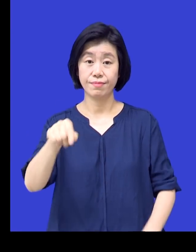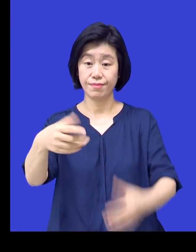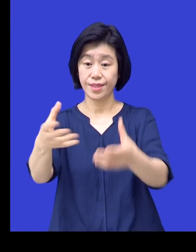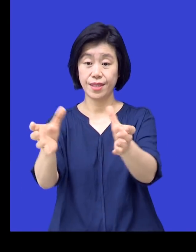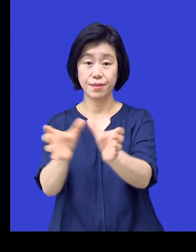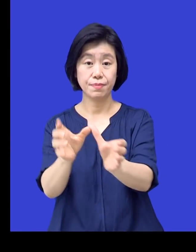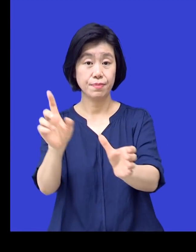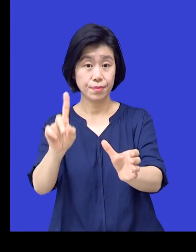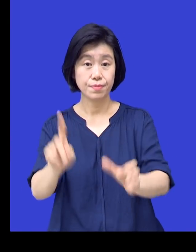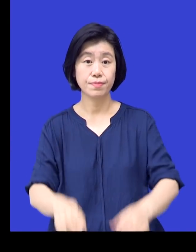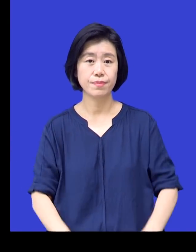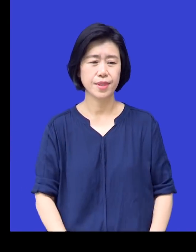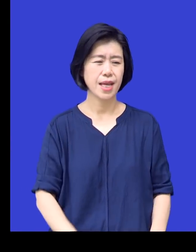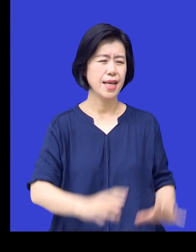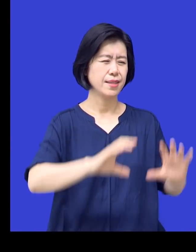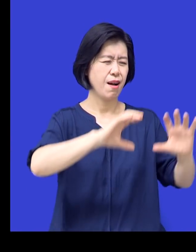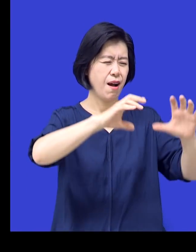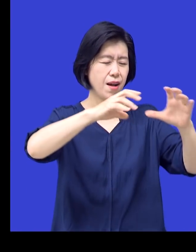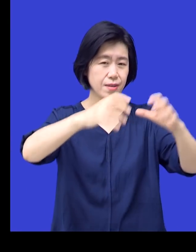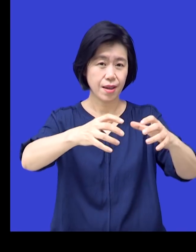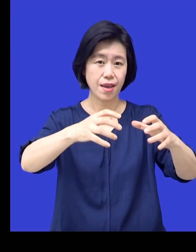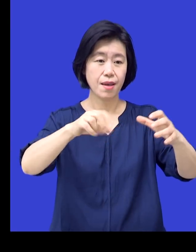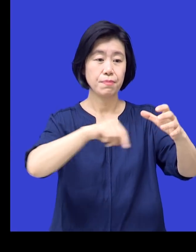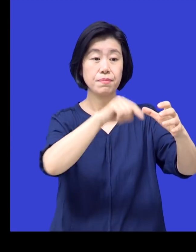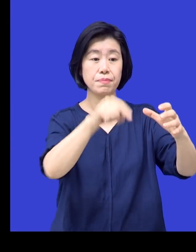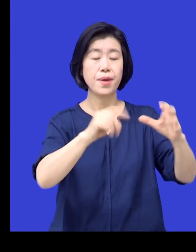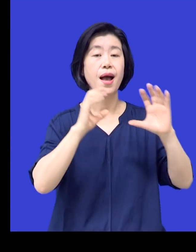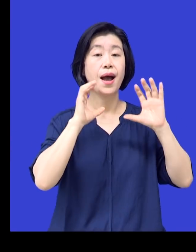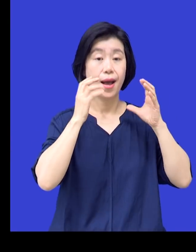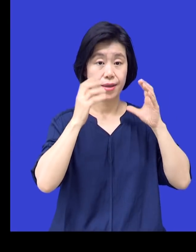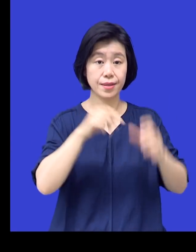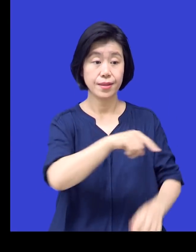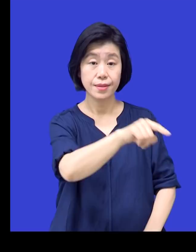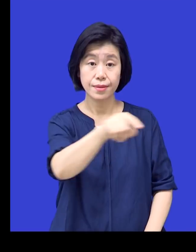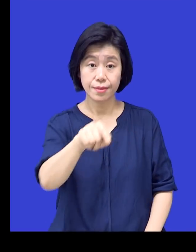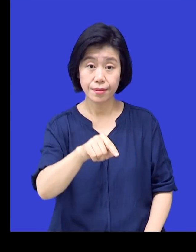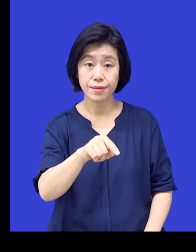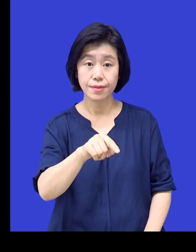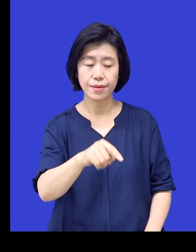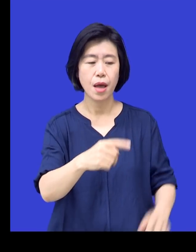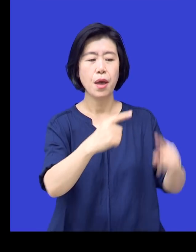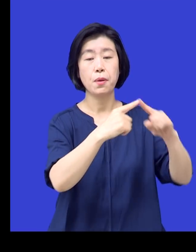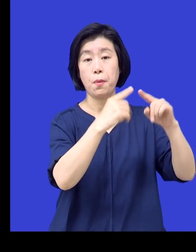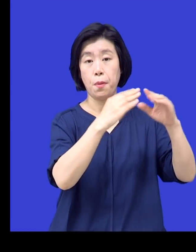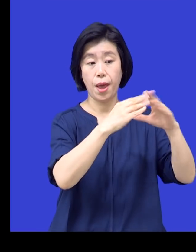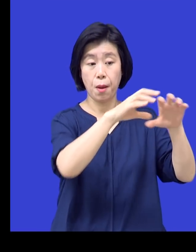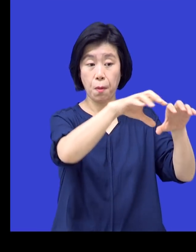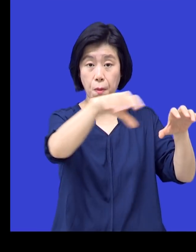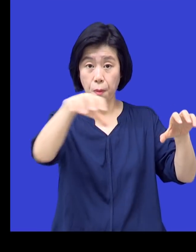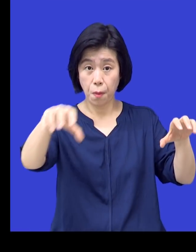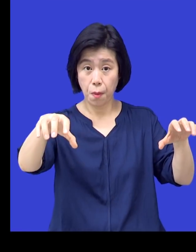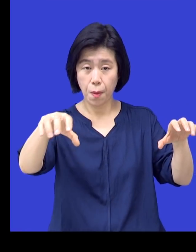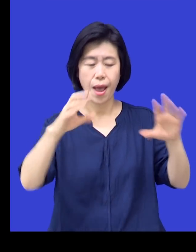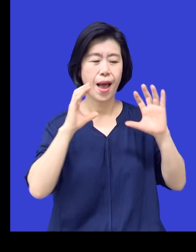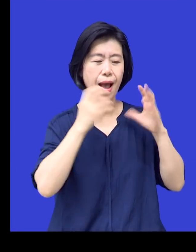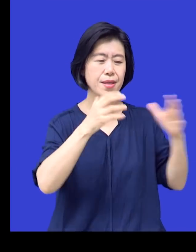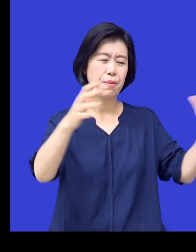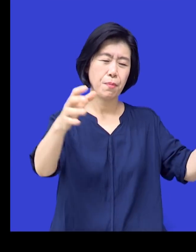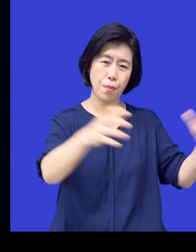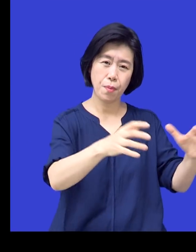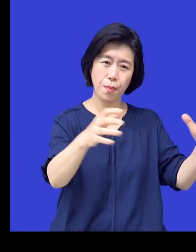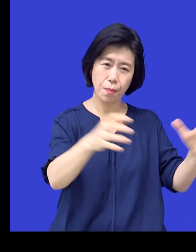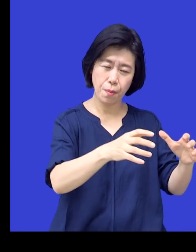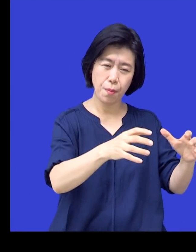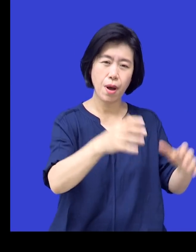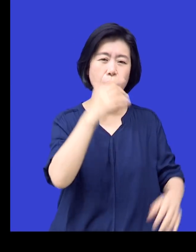어린아이들을 현지에 있는 교회가 주중에 이 아이들을 모아서 예수님의 사랑과 말씀으로 부모가